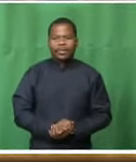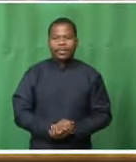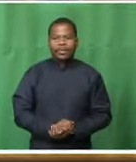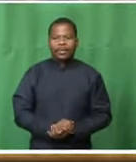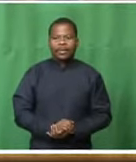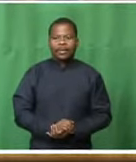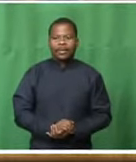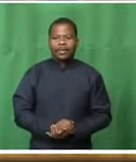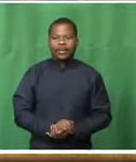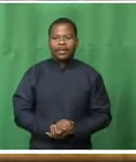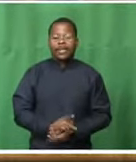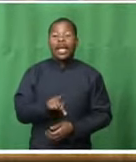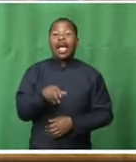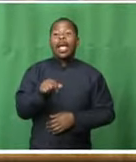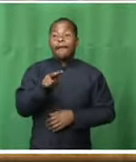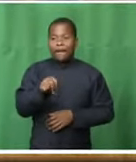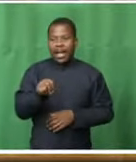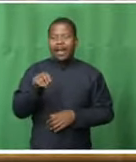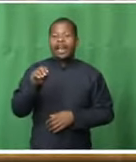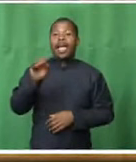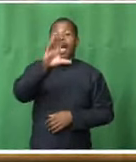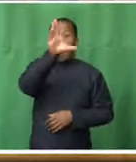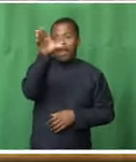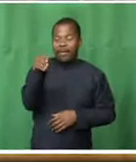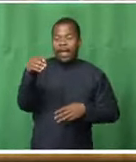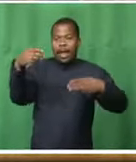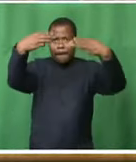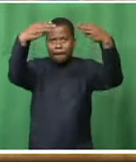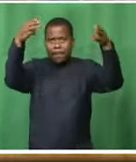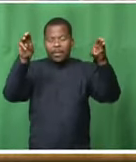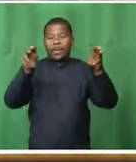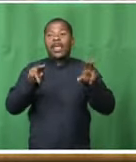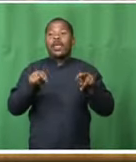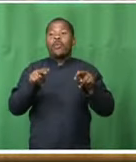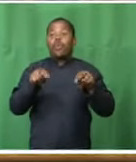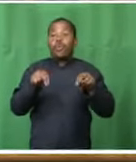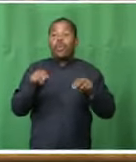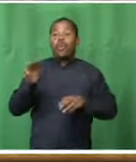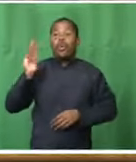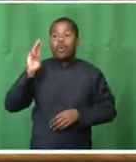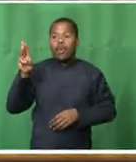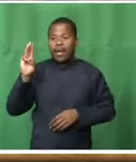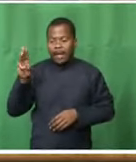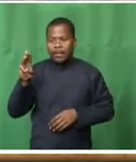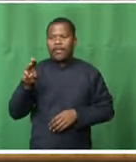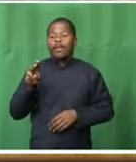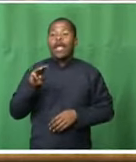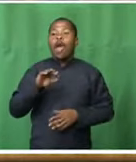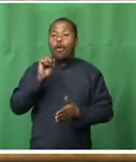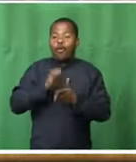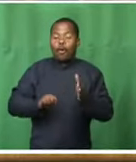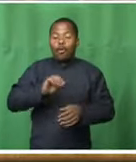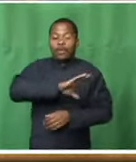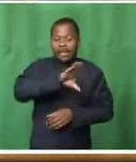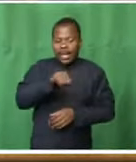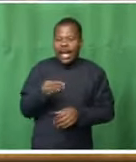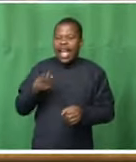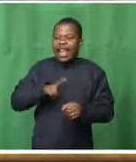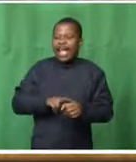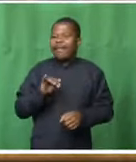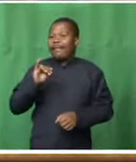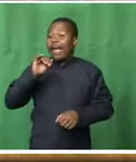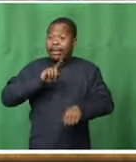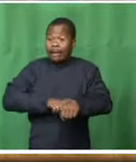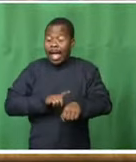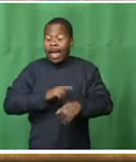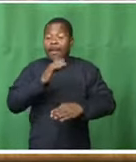Megamelilo Musha wa Pan African Parliament uphume eveni lelisendasi nelivekati leAfrika lokhu kwekucala ukuthi kwendeke